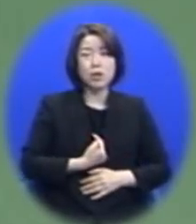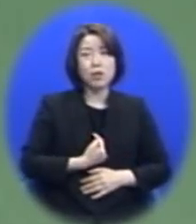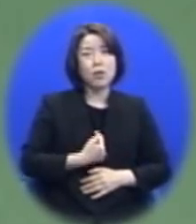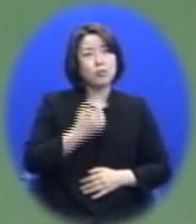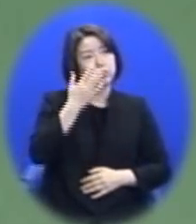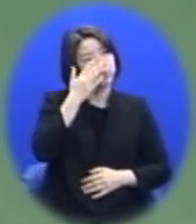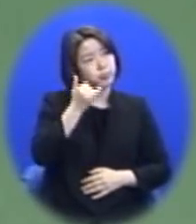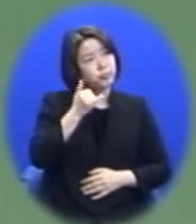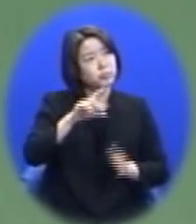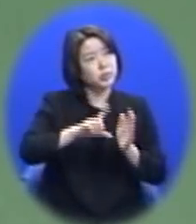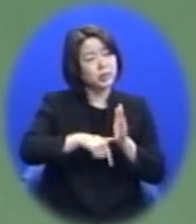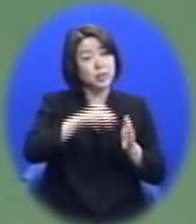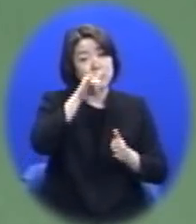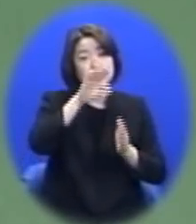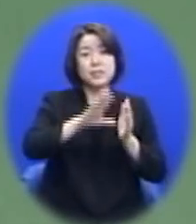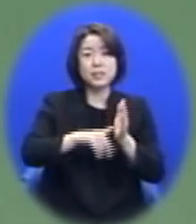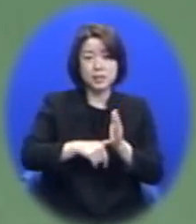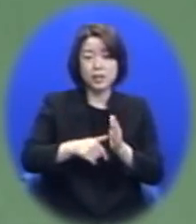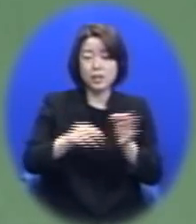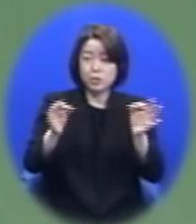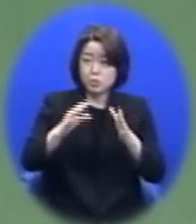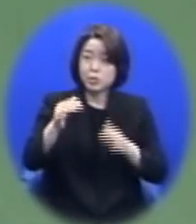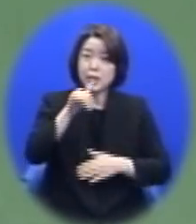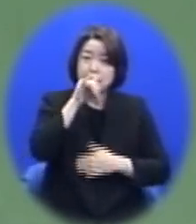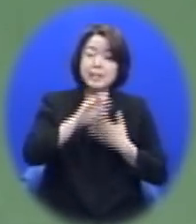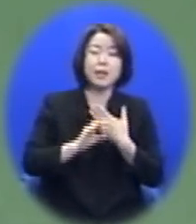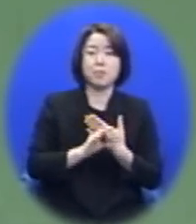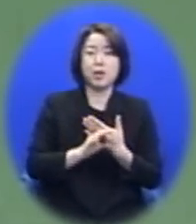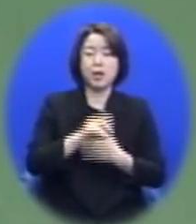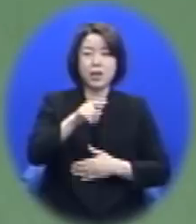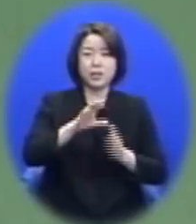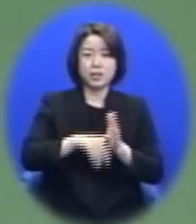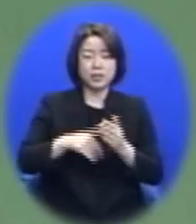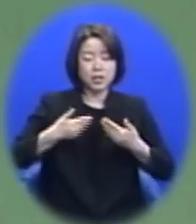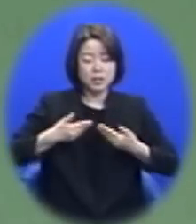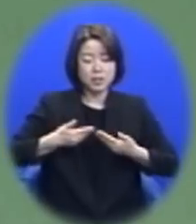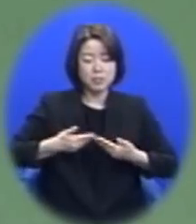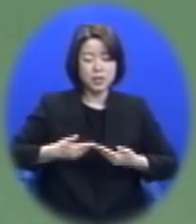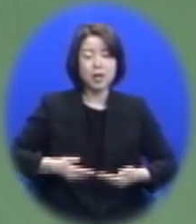하지? 이러고 있을 순간이 온다면 그때 잠잠히